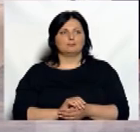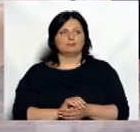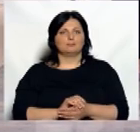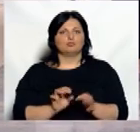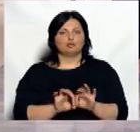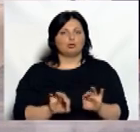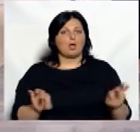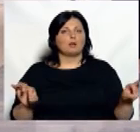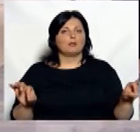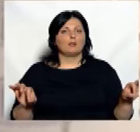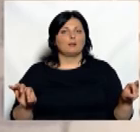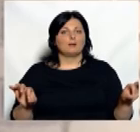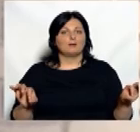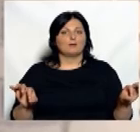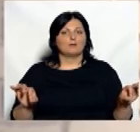შლანგი.